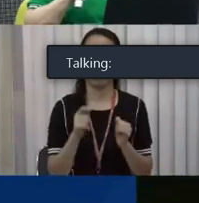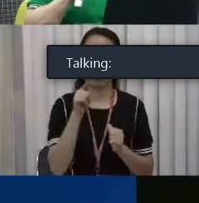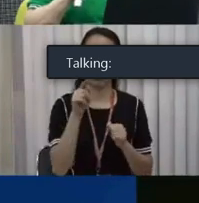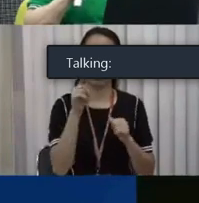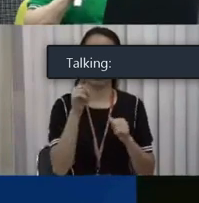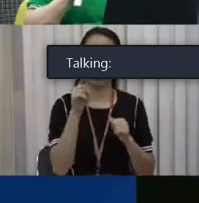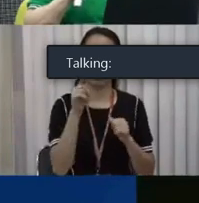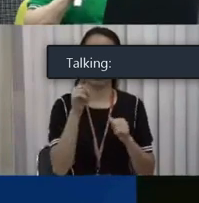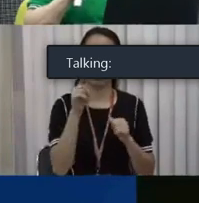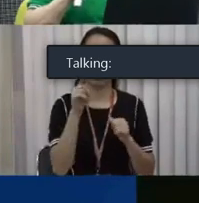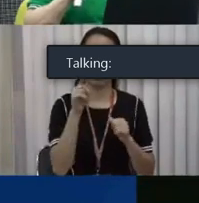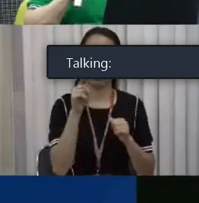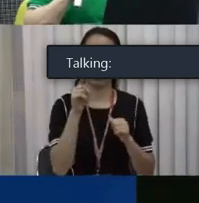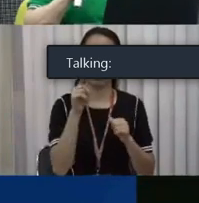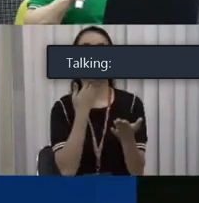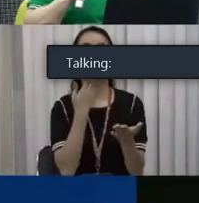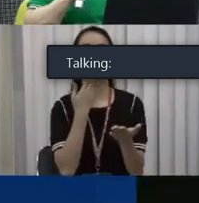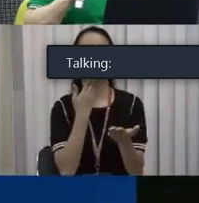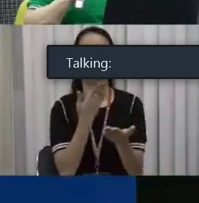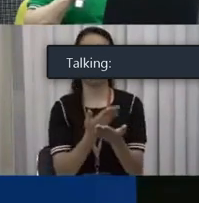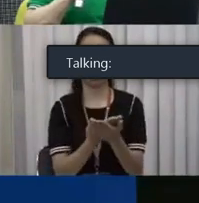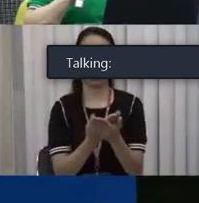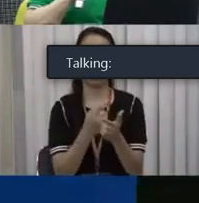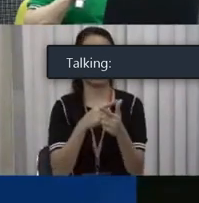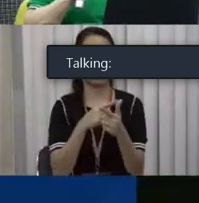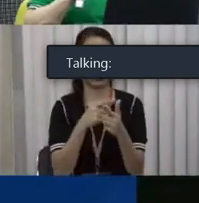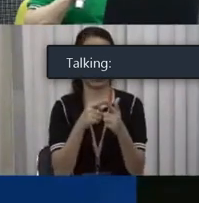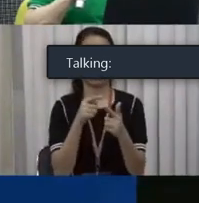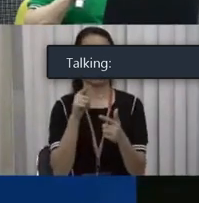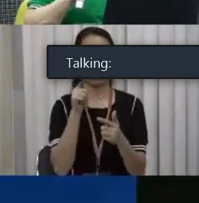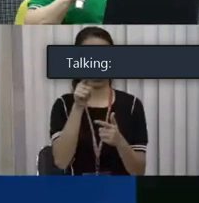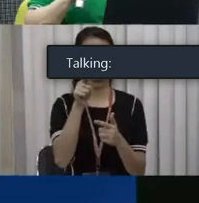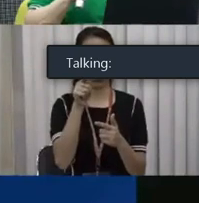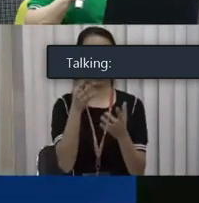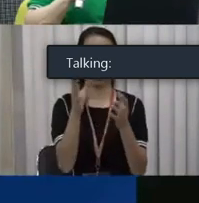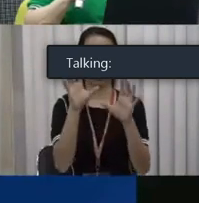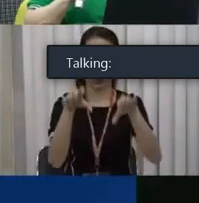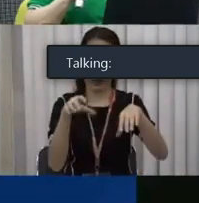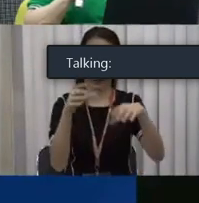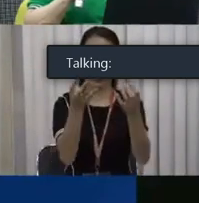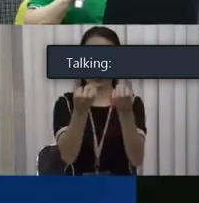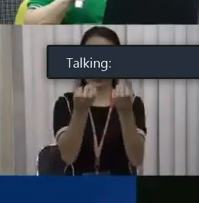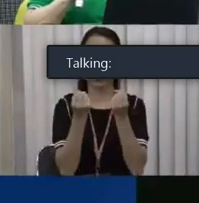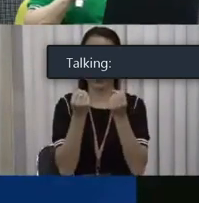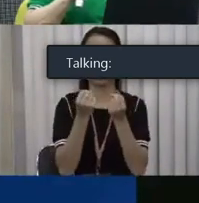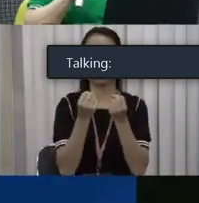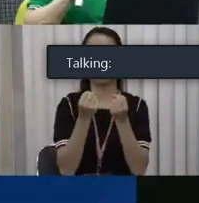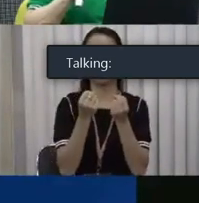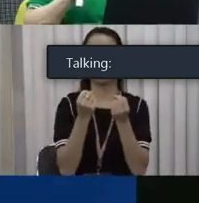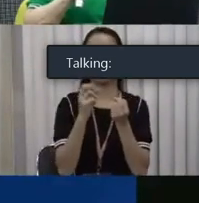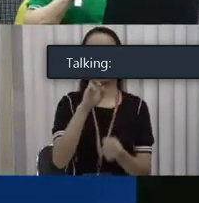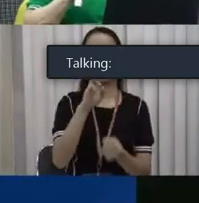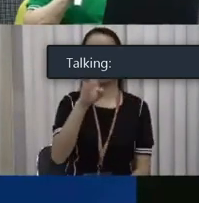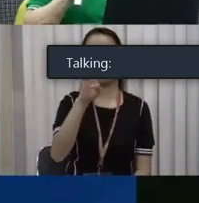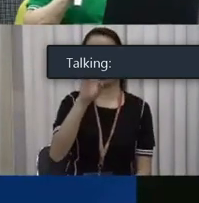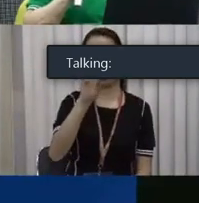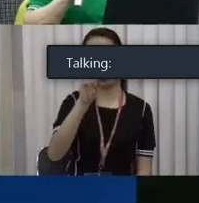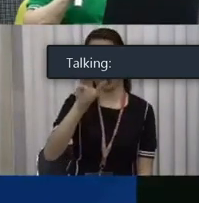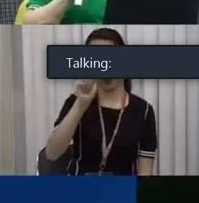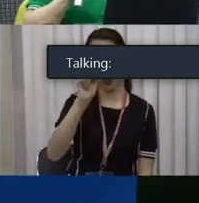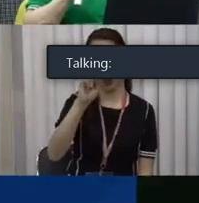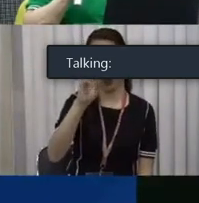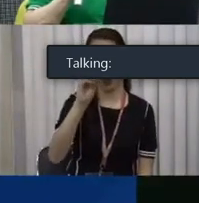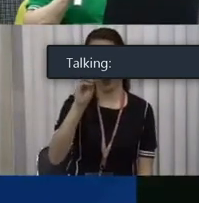or na known ang imong company tungod sa imong contribution, mao na part pud na nga mahatagan ta og rewards